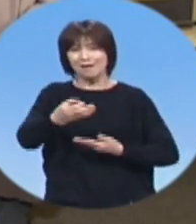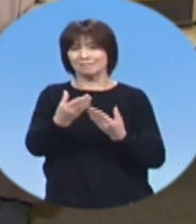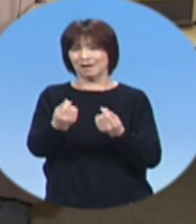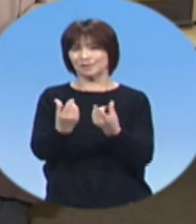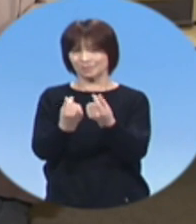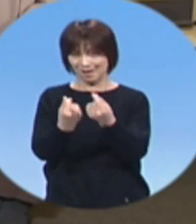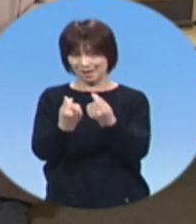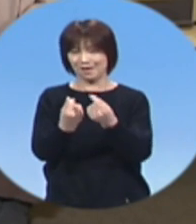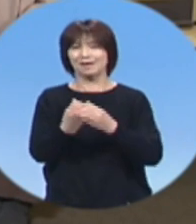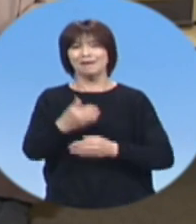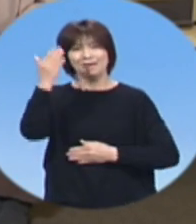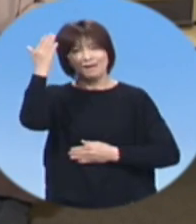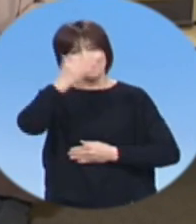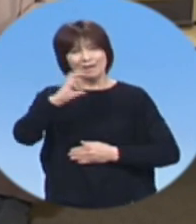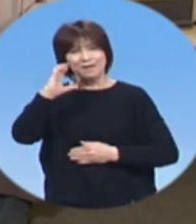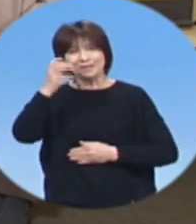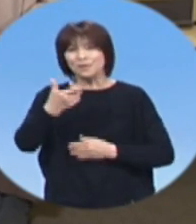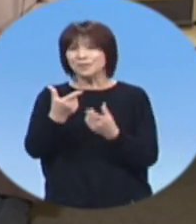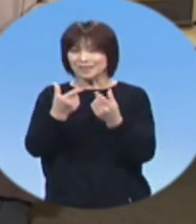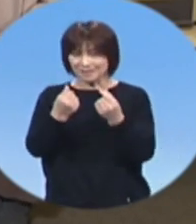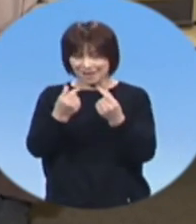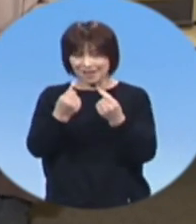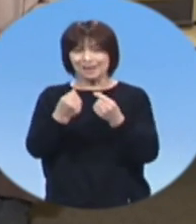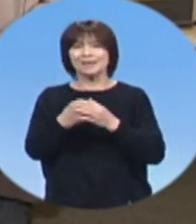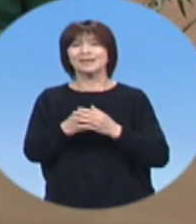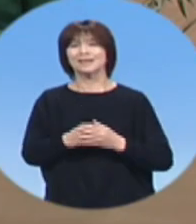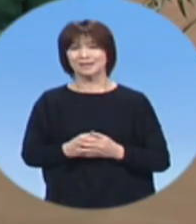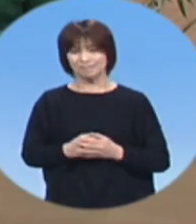ですね。 すごいですね。